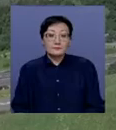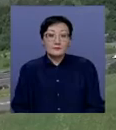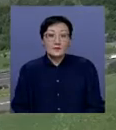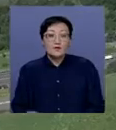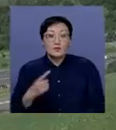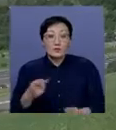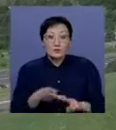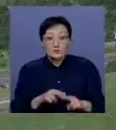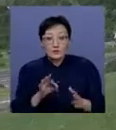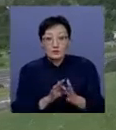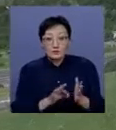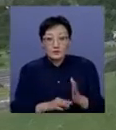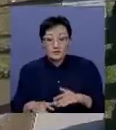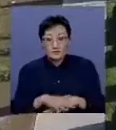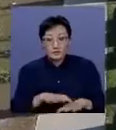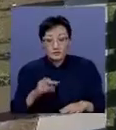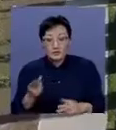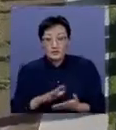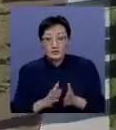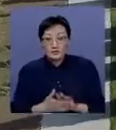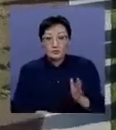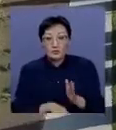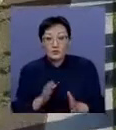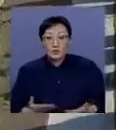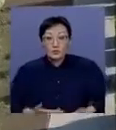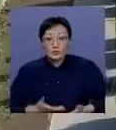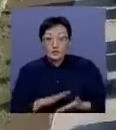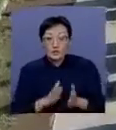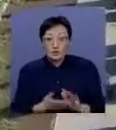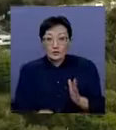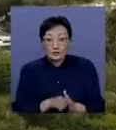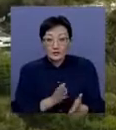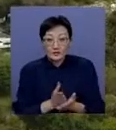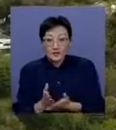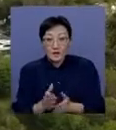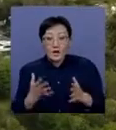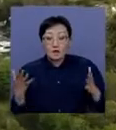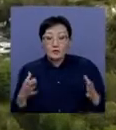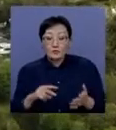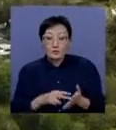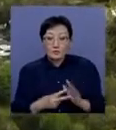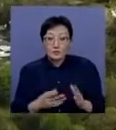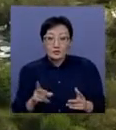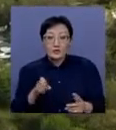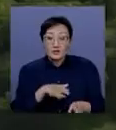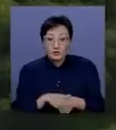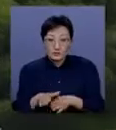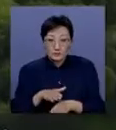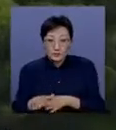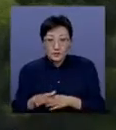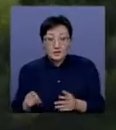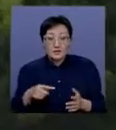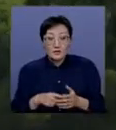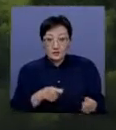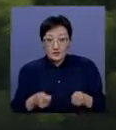Шетсіз қала тұжырымдамасы халықтың әл-ауқатын көтеруге, тұрмыс жағдайын жақсартуға бағытталған ауқымды жоспар. Оның қалай жүзеге асырылып жатқаны